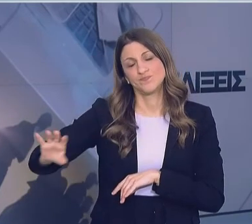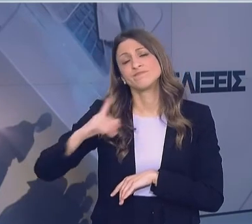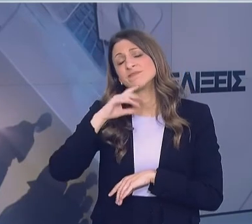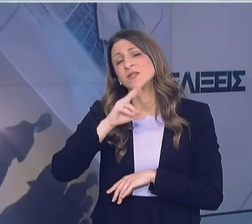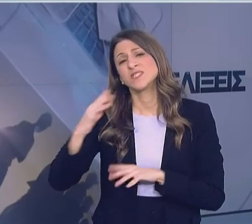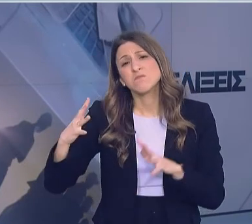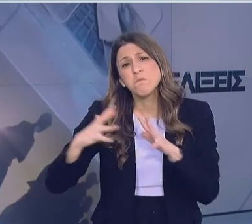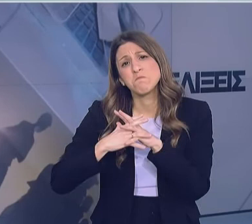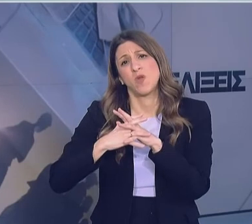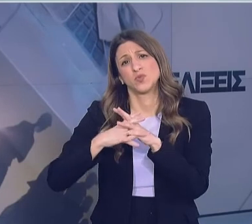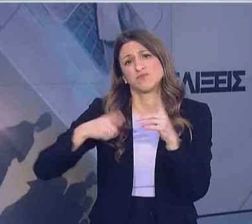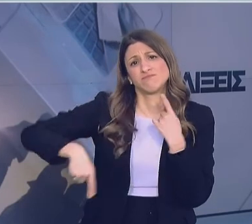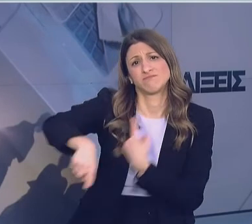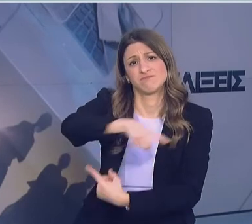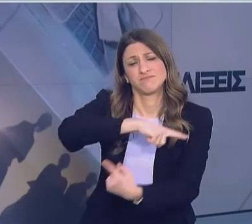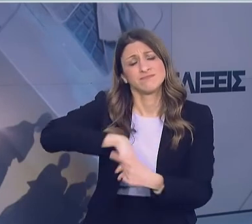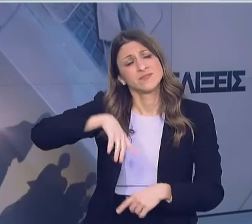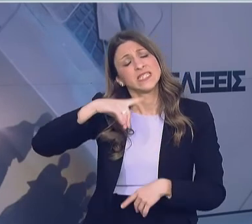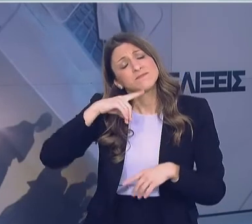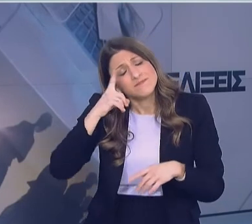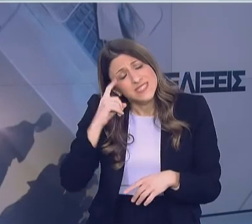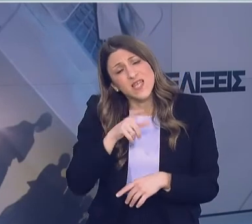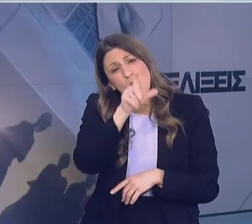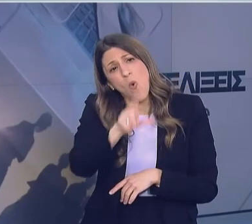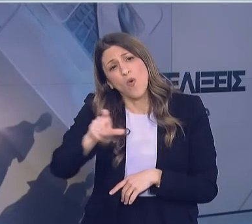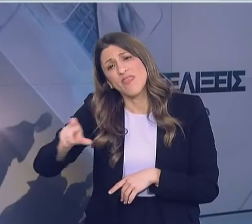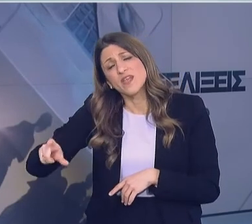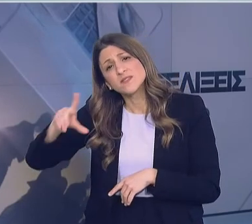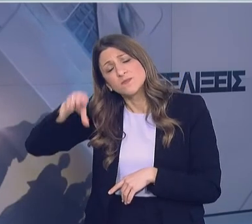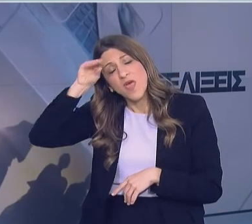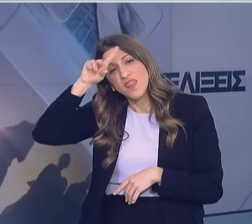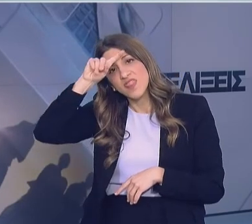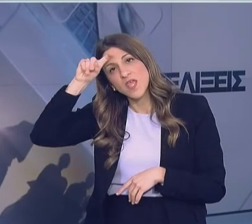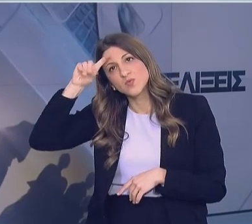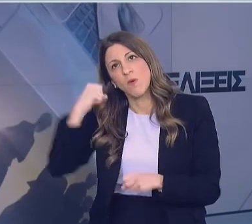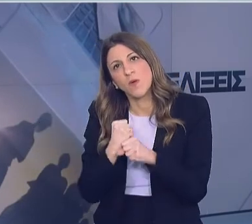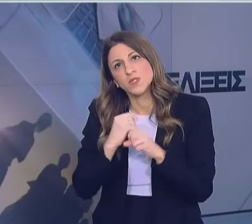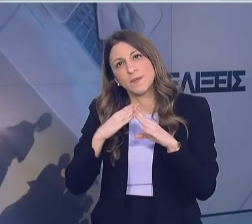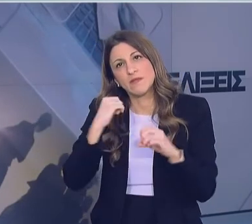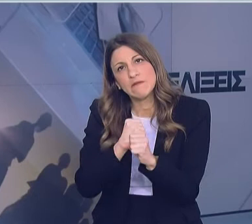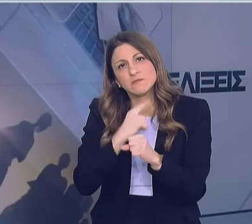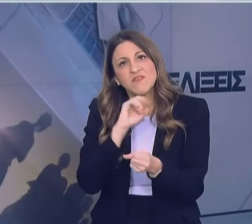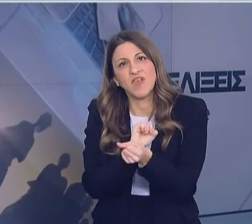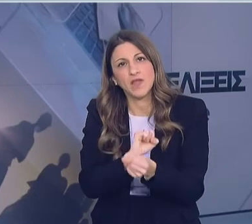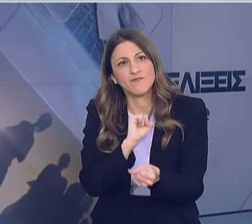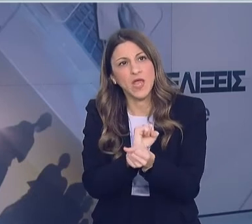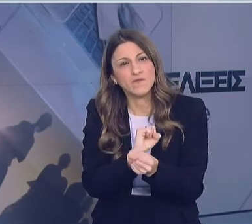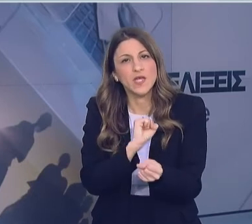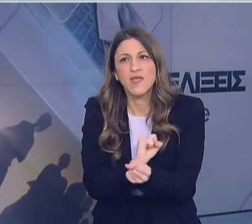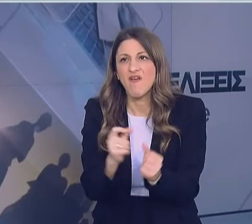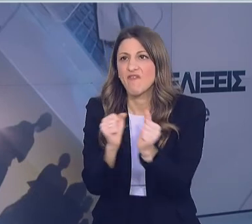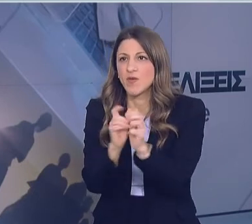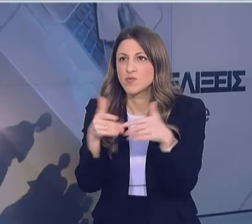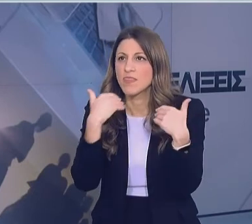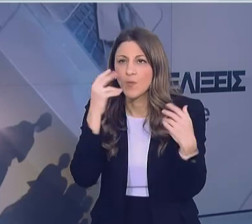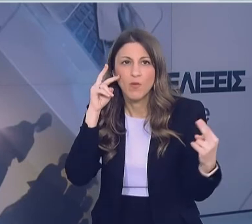είναι εφιαλτικό. Είναι αντιληπτό, το καταλαβαίνει ο καθένας από εμάς. Πόσο δύσκολο είναι σε επίπεδο κοινωνίας, σε επίπεδο